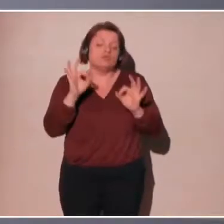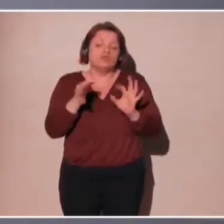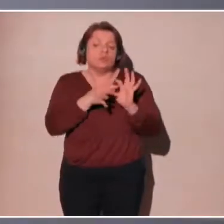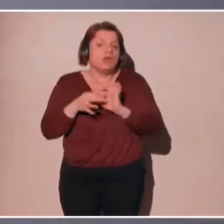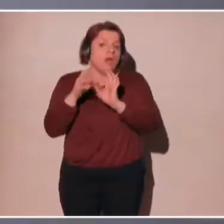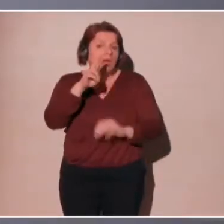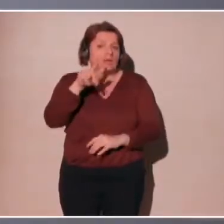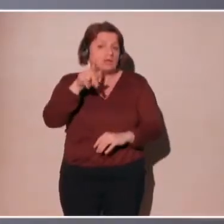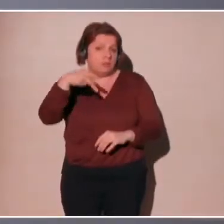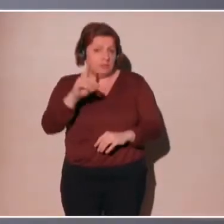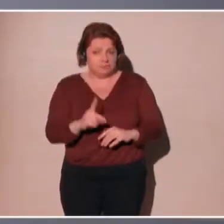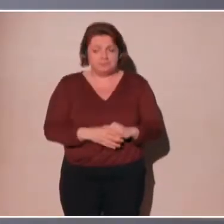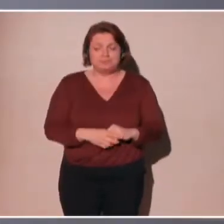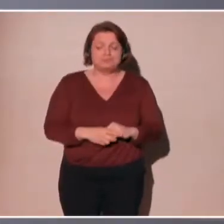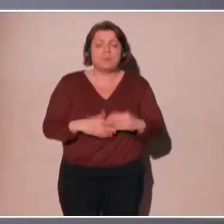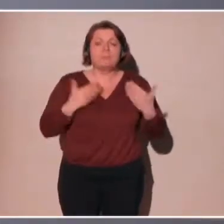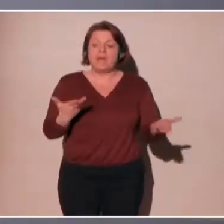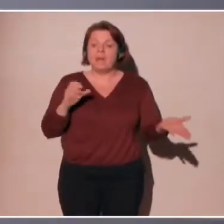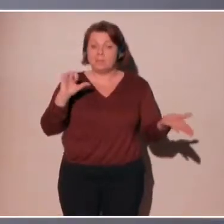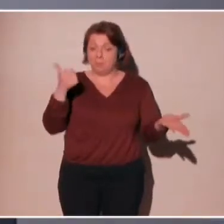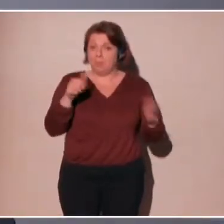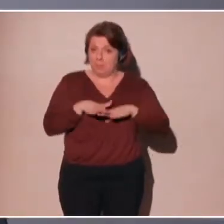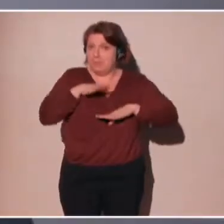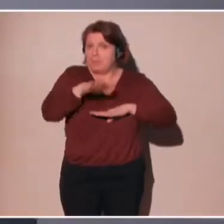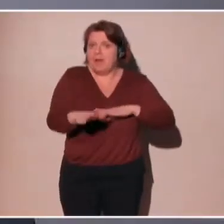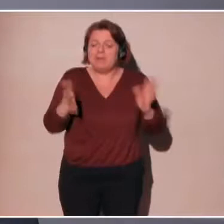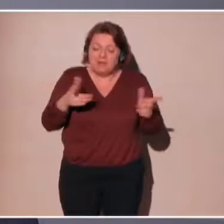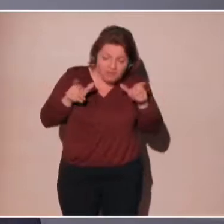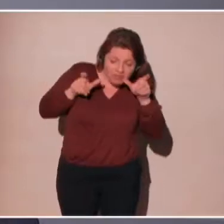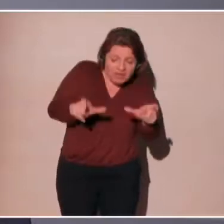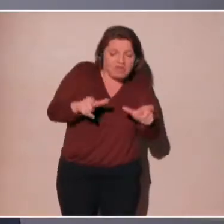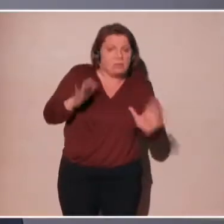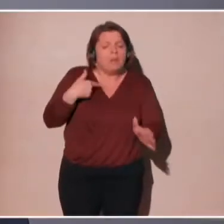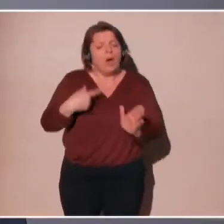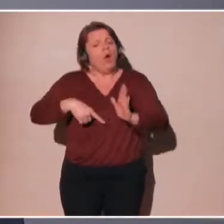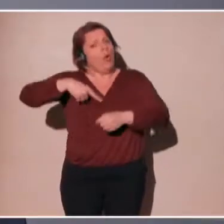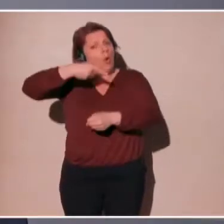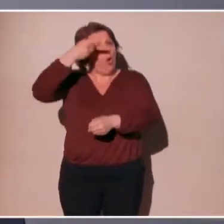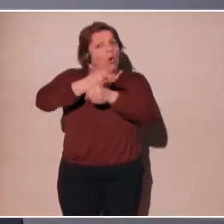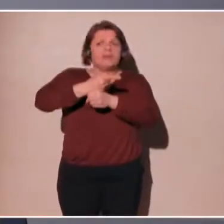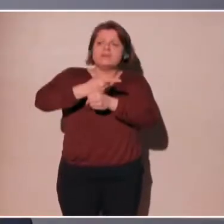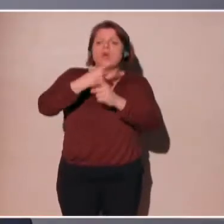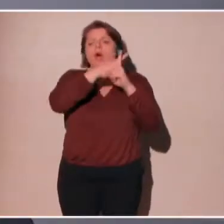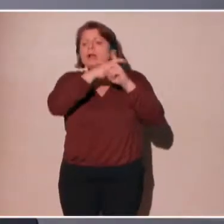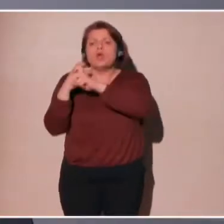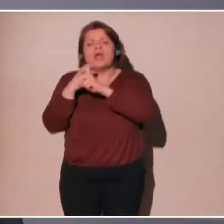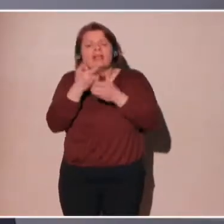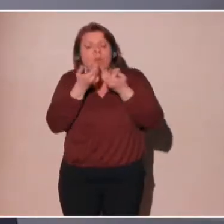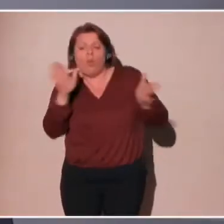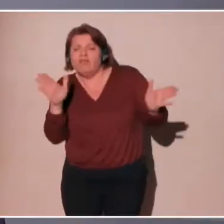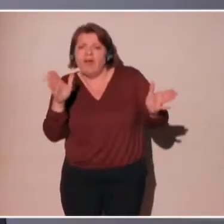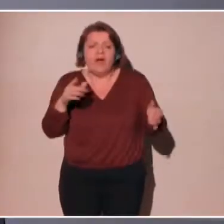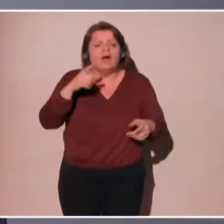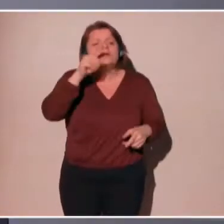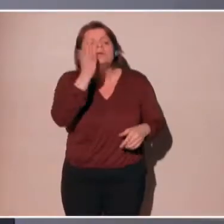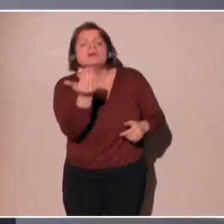Ça, c'est un premier pas. Mais comment on vérifie ? Parce qu'aujourd'hui, on n'a pas créé une obligation d'open source des algorithmes de toutes les plateformes. On ne leur demande pas de nous